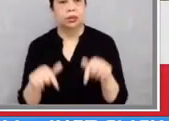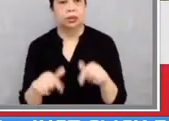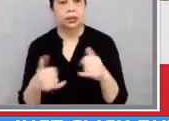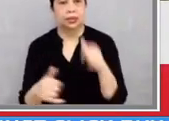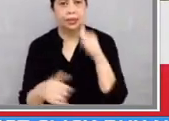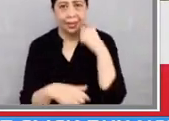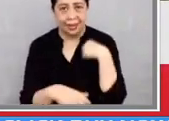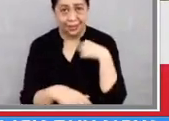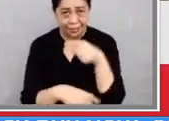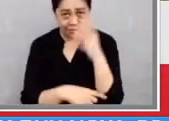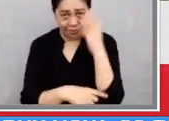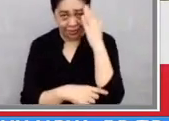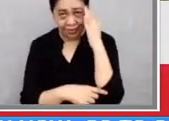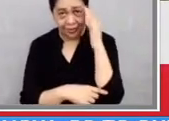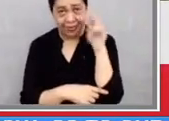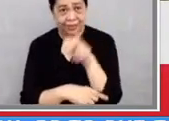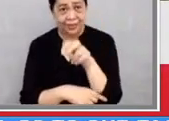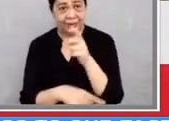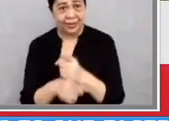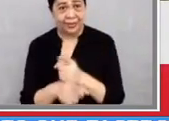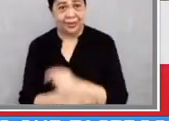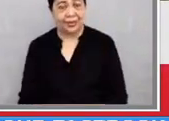ba?